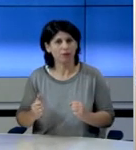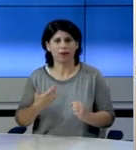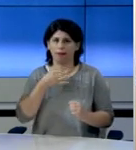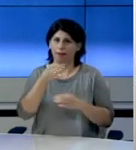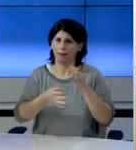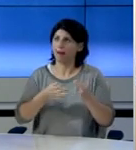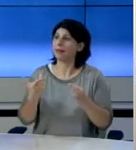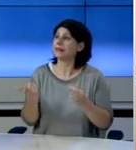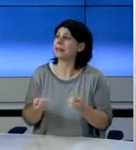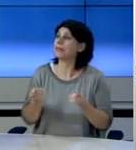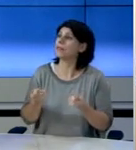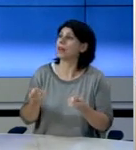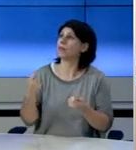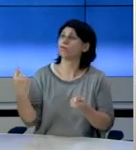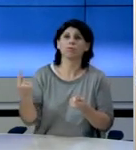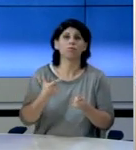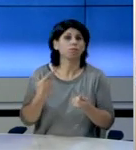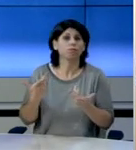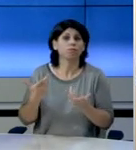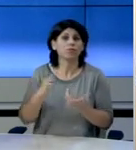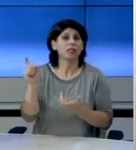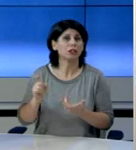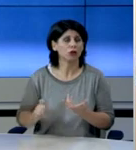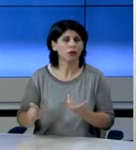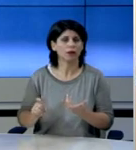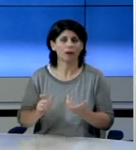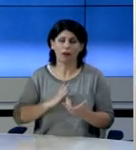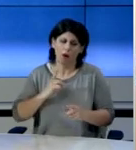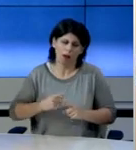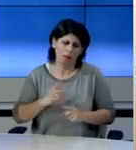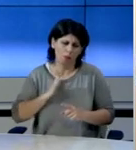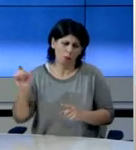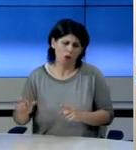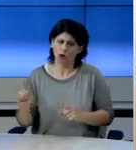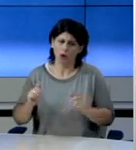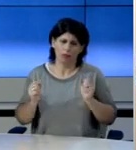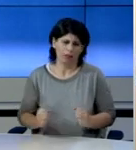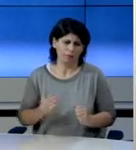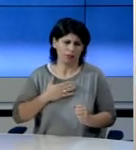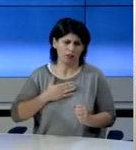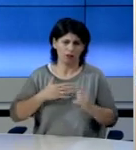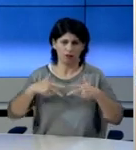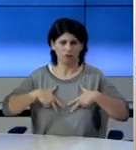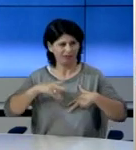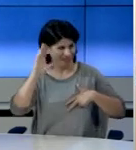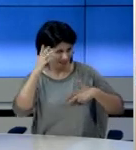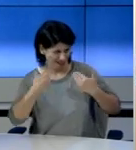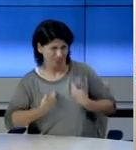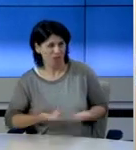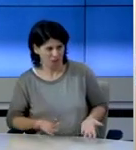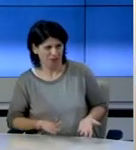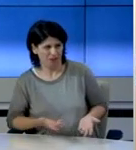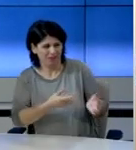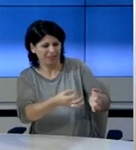την επικυρότητα με την ιδιότητα του απλού πολίτη και όχι με τη θεσμική του ιδιότητα. Θα μας τρελάνετε τελείως.